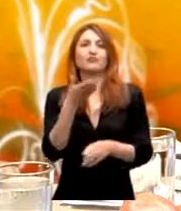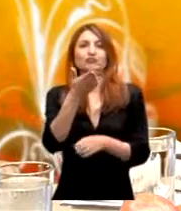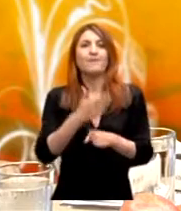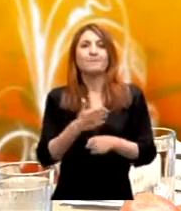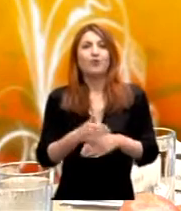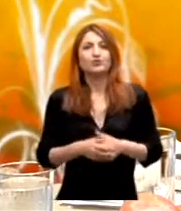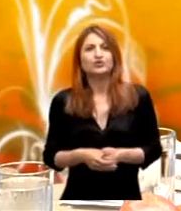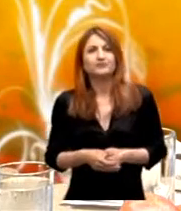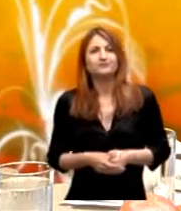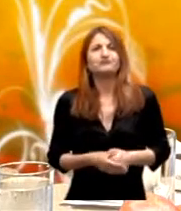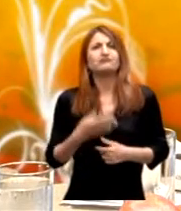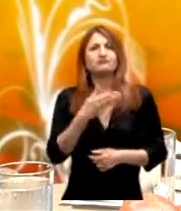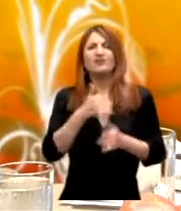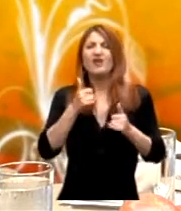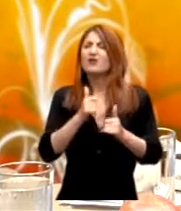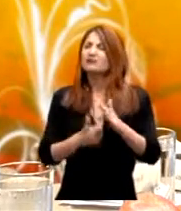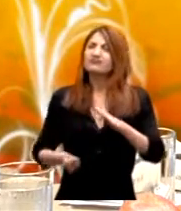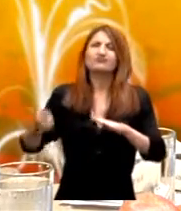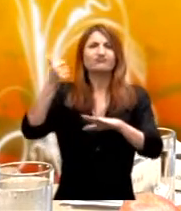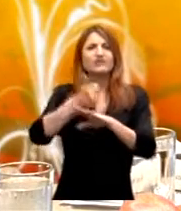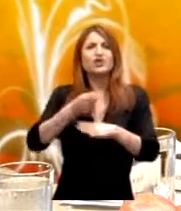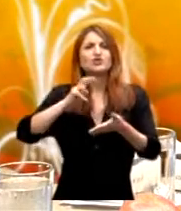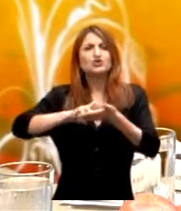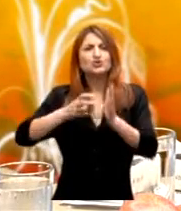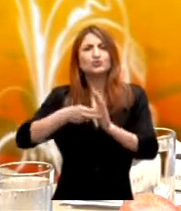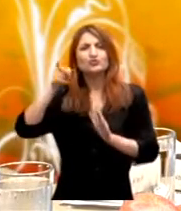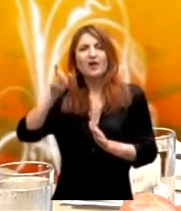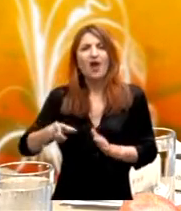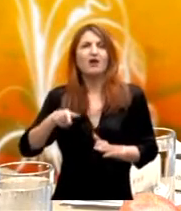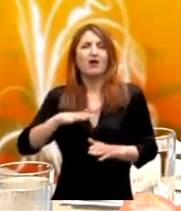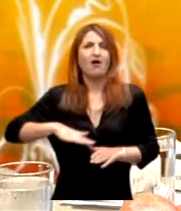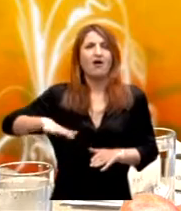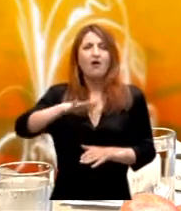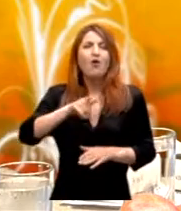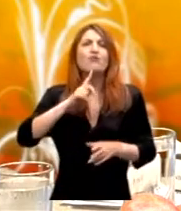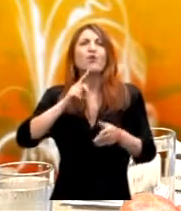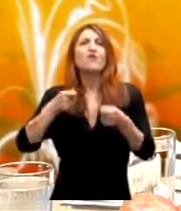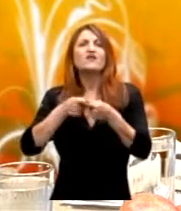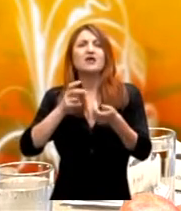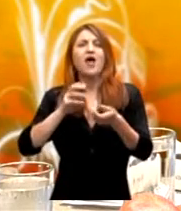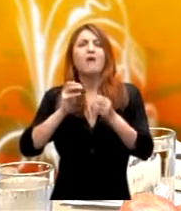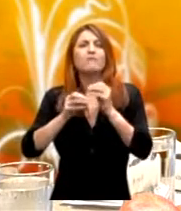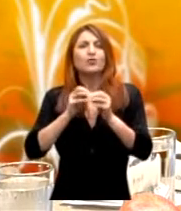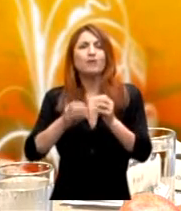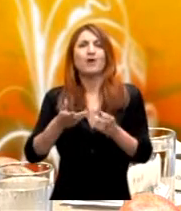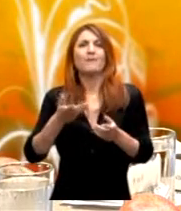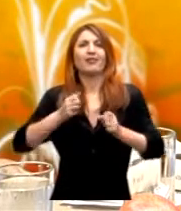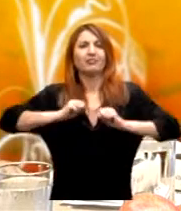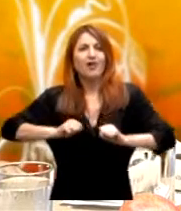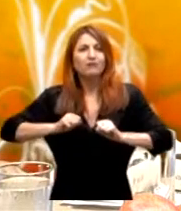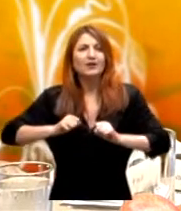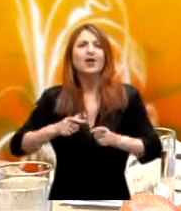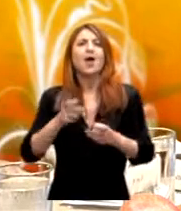rekla najeminentniji stručnjak za problem debljine, dijabetesa, metaboličkih